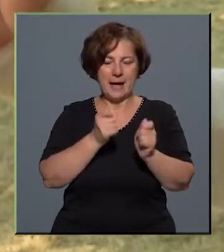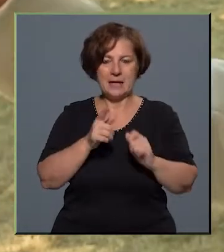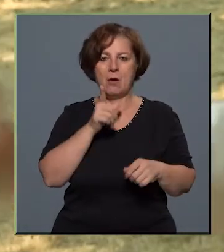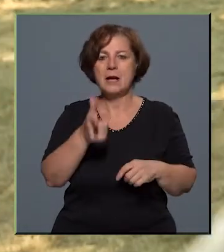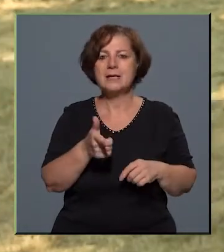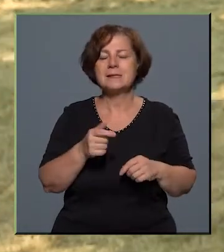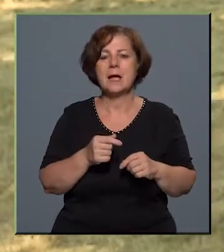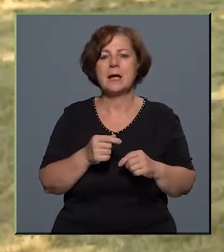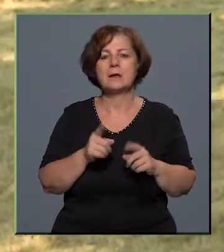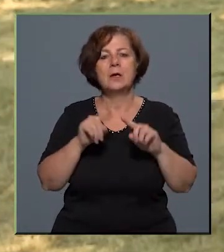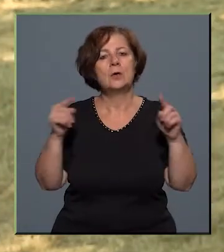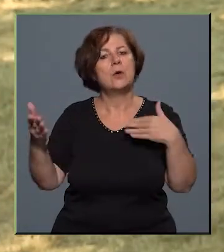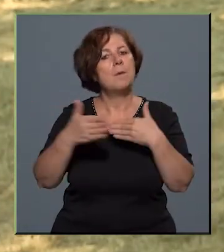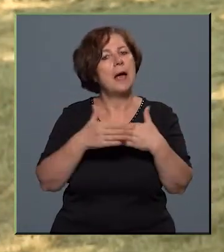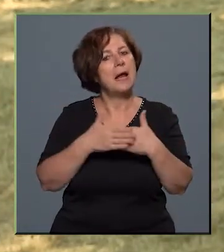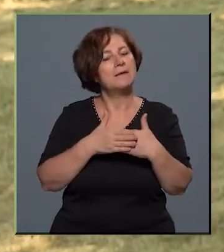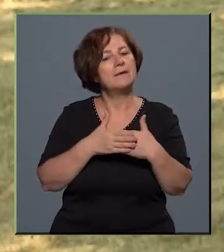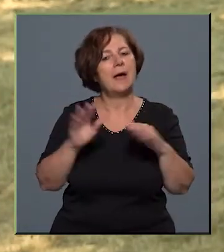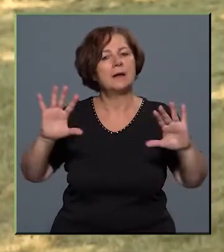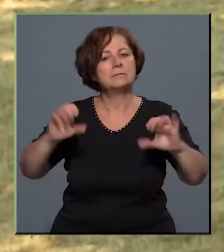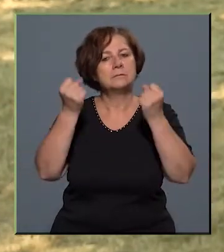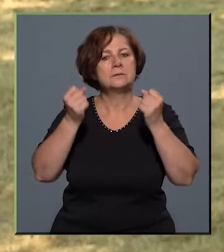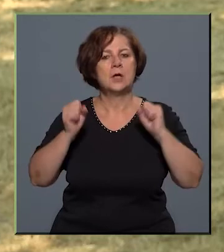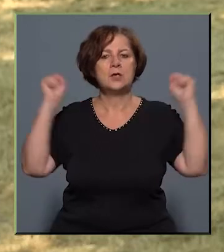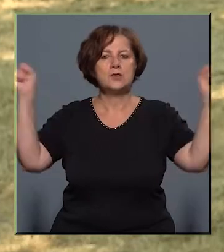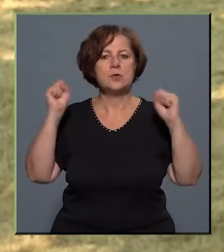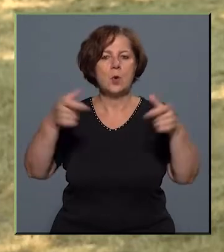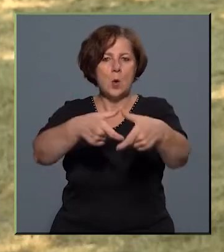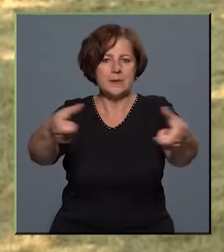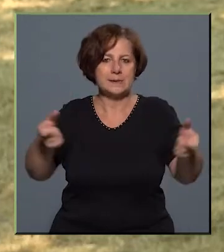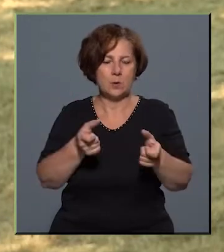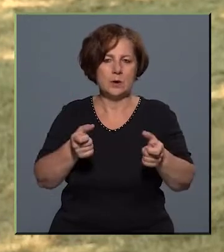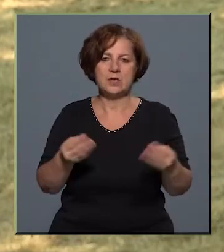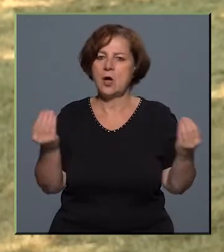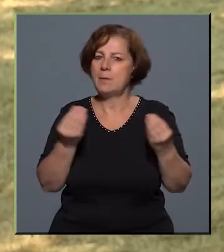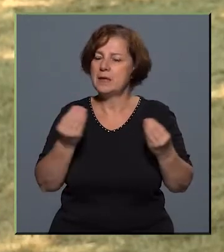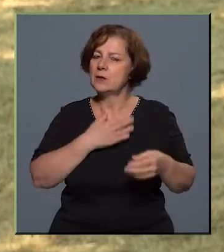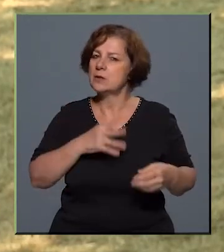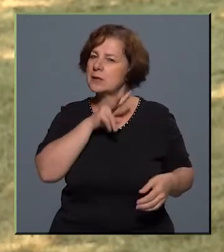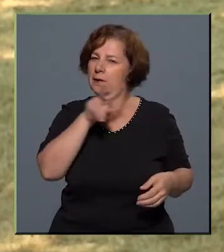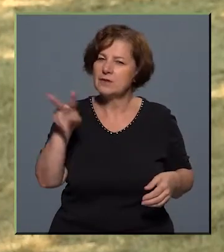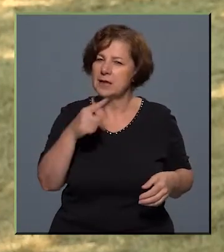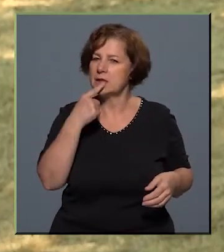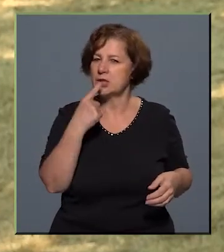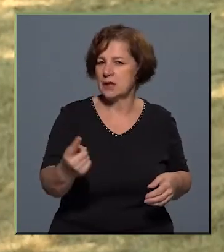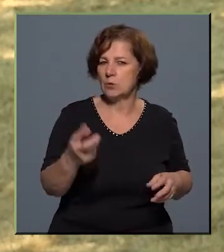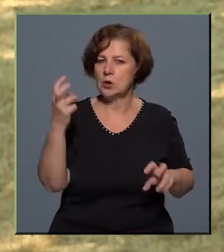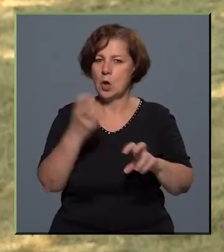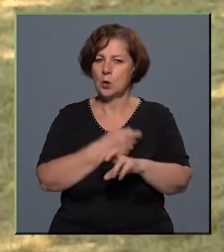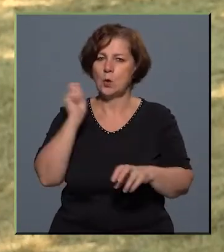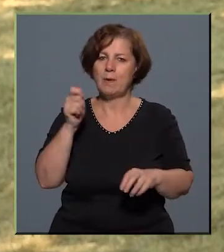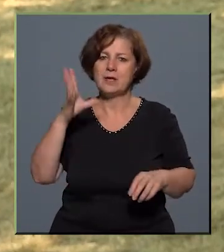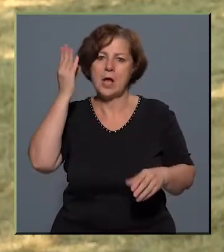lesznek külön még mellette kialakítva a szurkolói zóna, és amire nagyon-nagyon szeretnénk figyelni, és kimondott a kőbányai